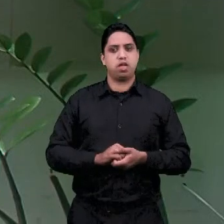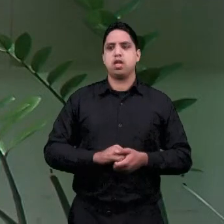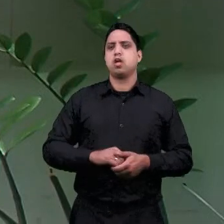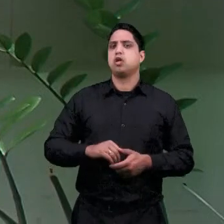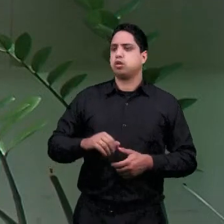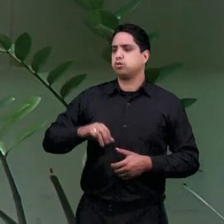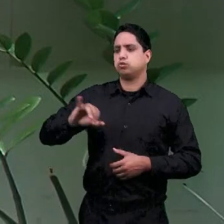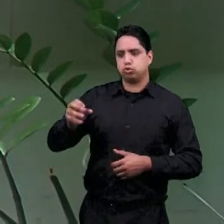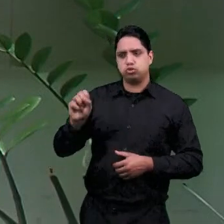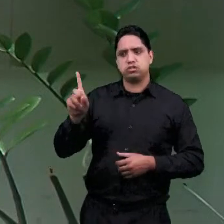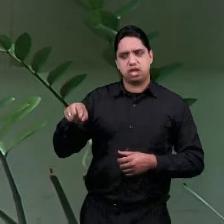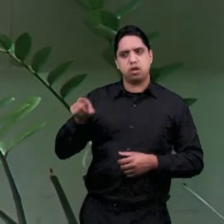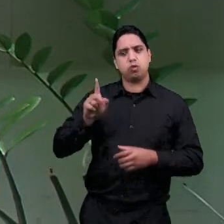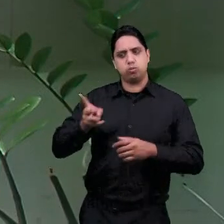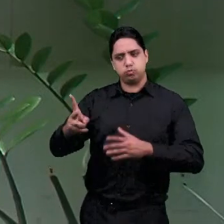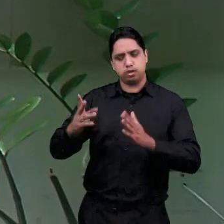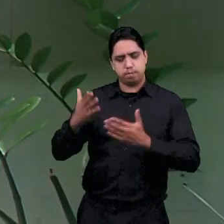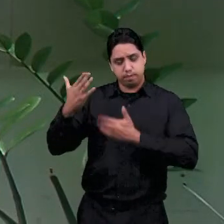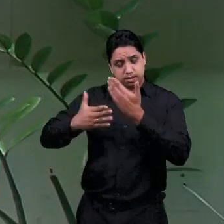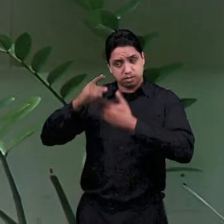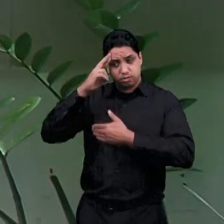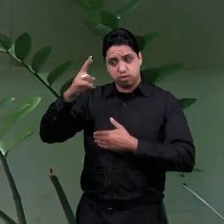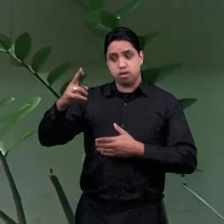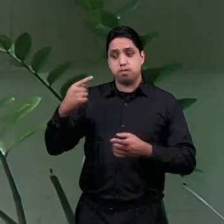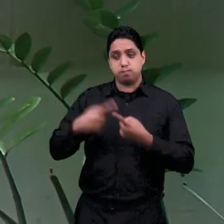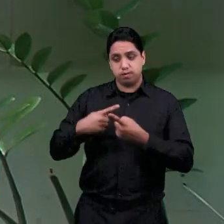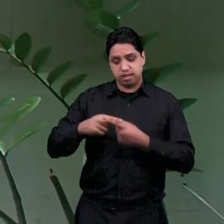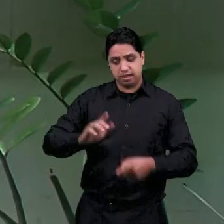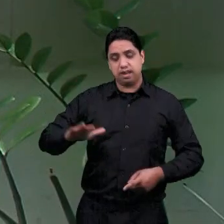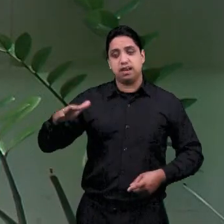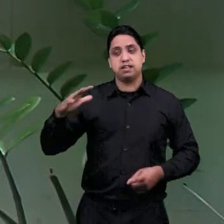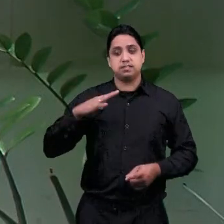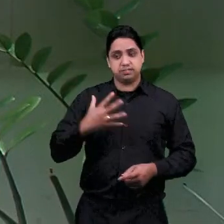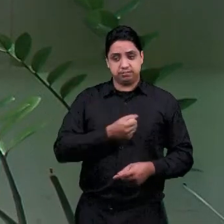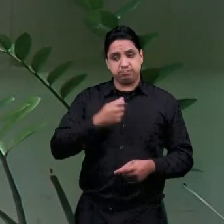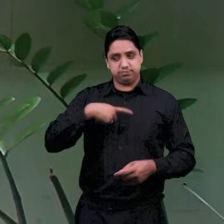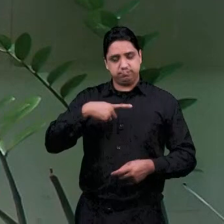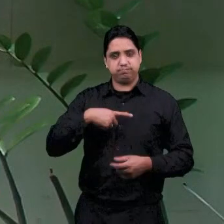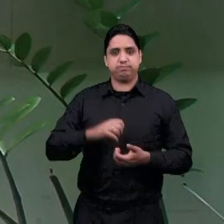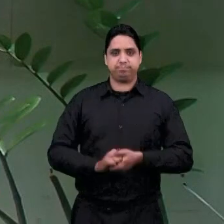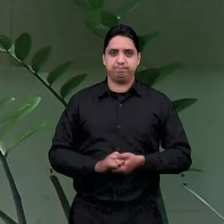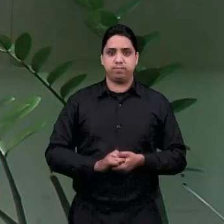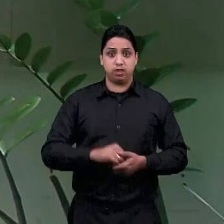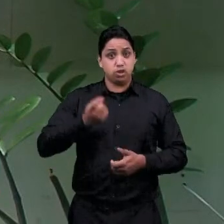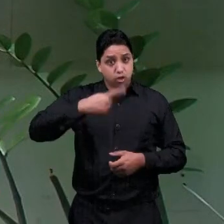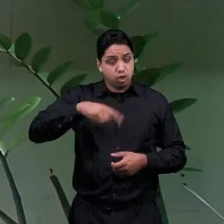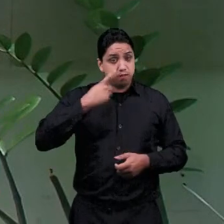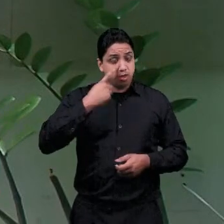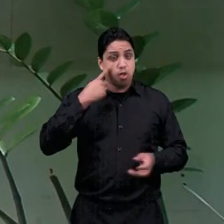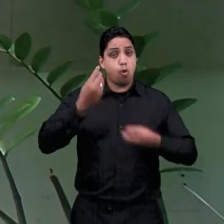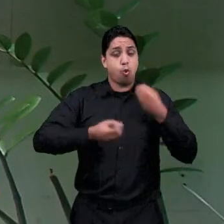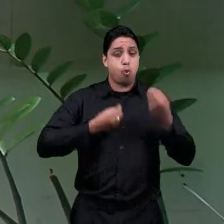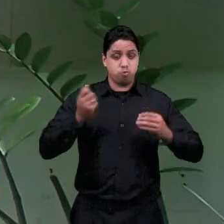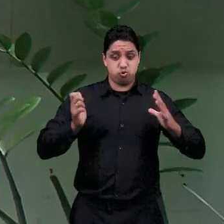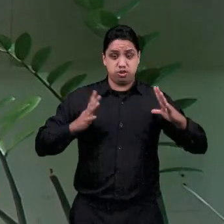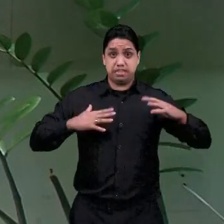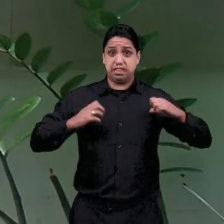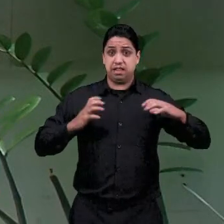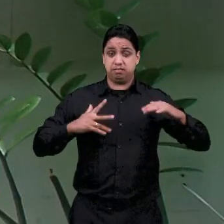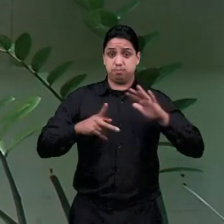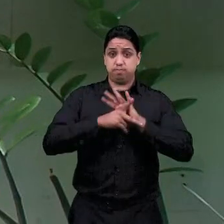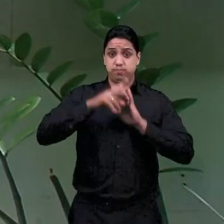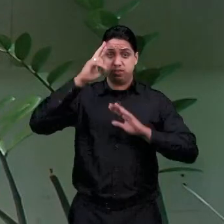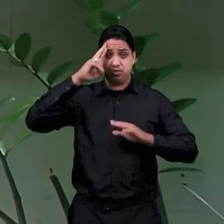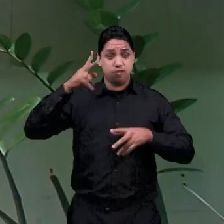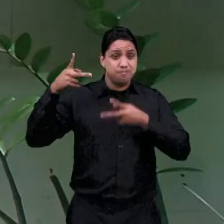des enfants, c'est le royaume de Dieu. Nous avons beaucoup d'expériences dans les maisons. L'ange du Seigneur visite les personnes dans les foyers. Ceux